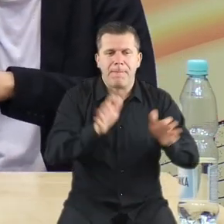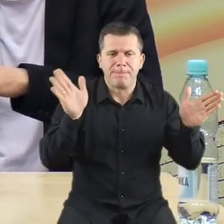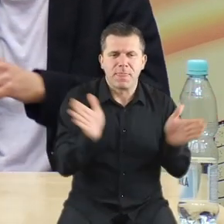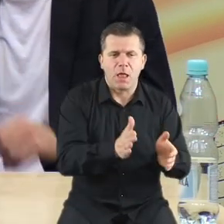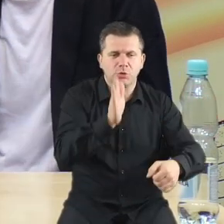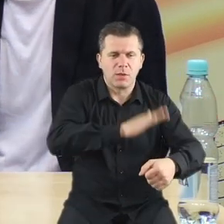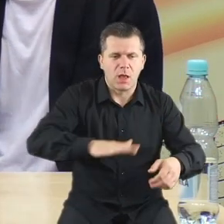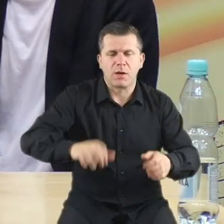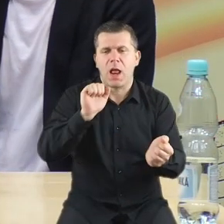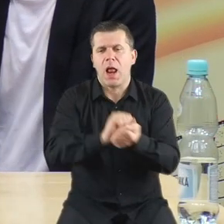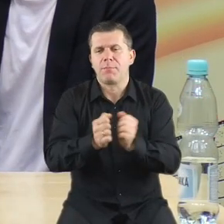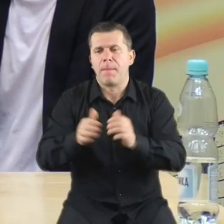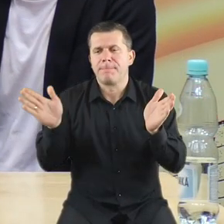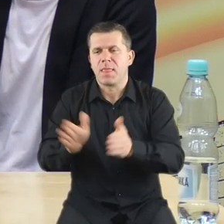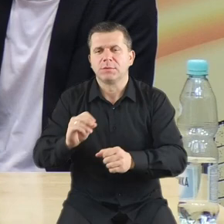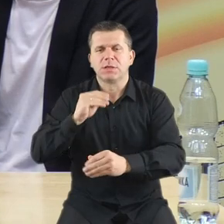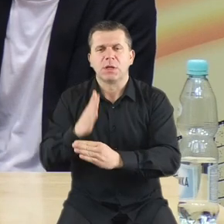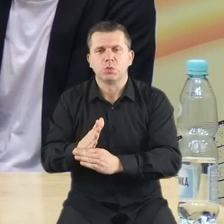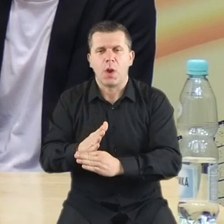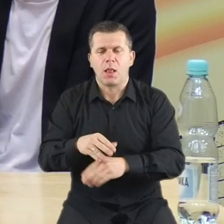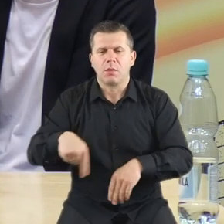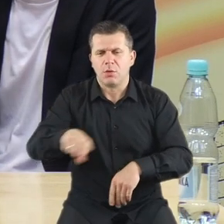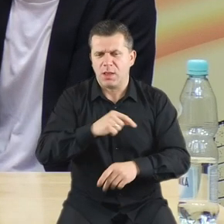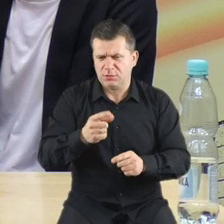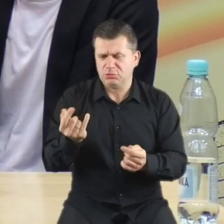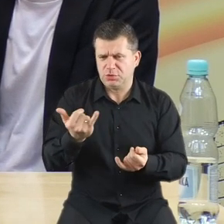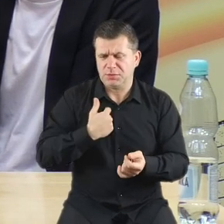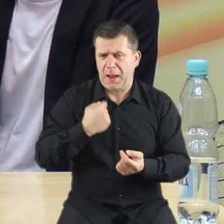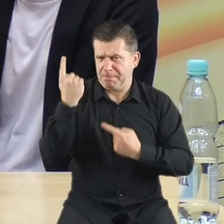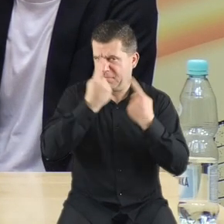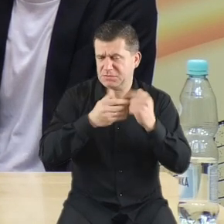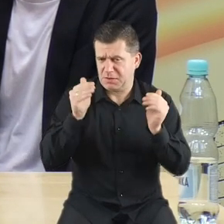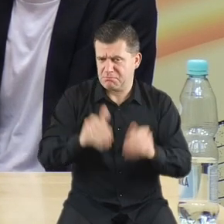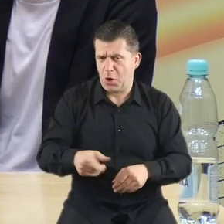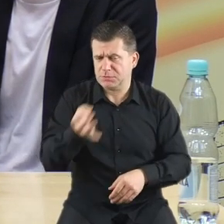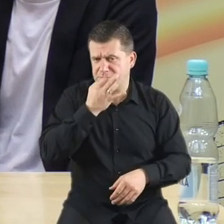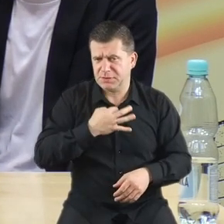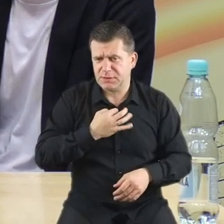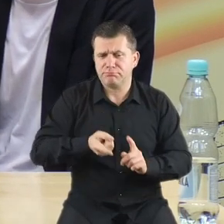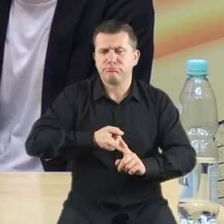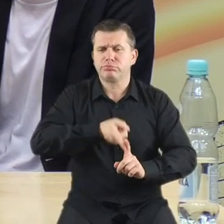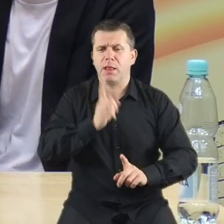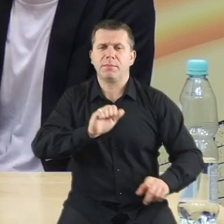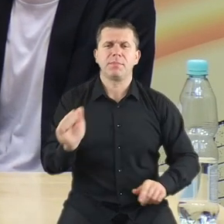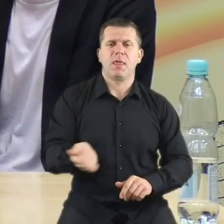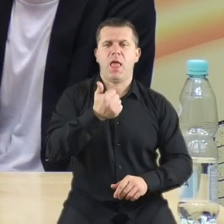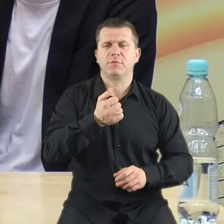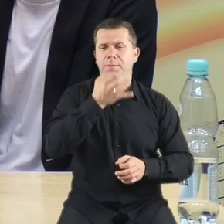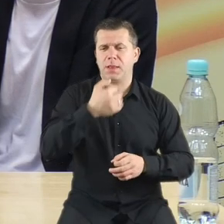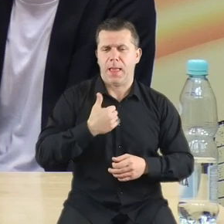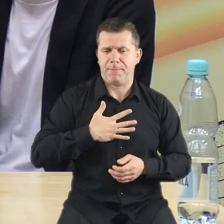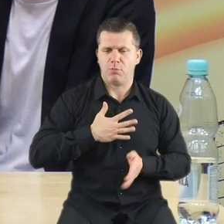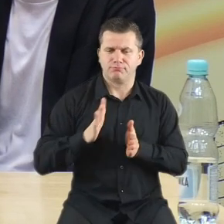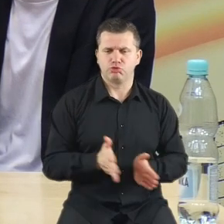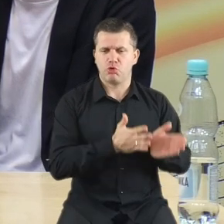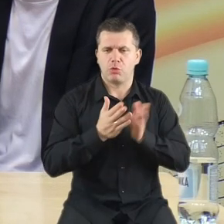seksualne, czy to gdzieś spodziewałem się czegoś takiego. I przed tymi pierwszymi spotkaniami przygotowałem się na to.